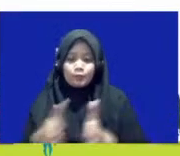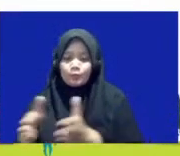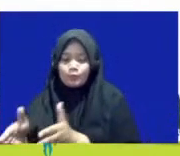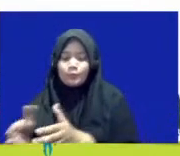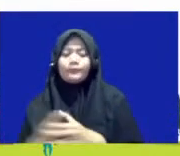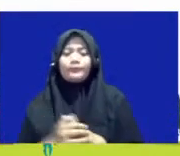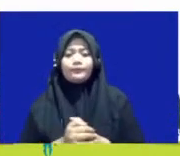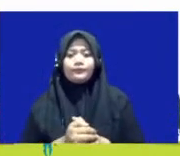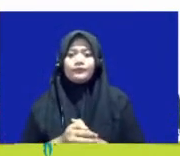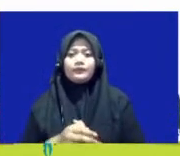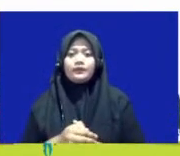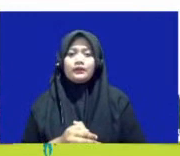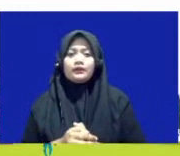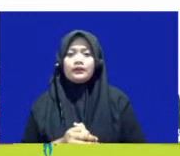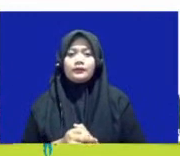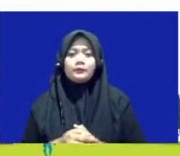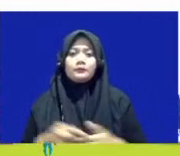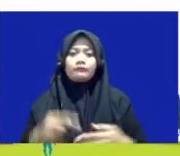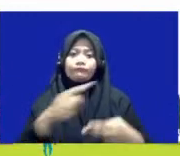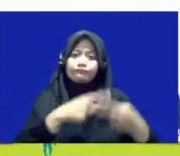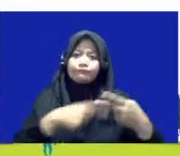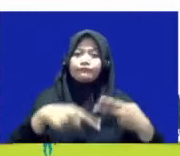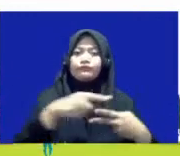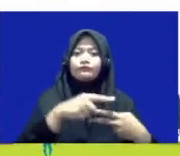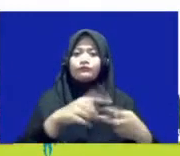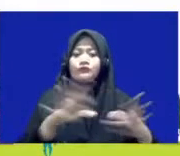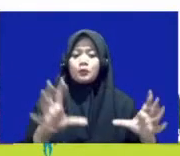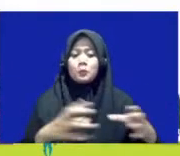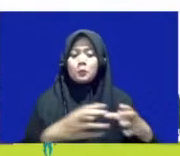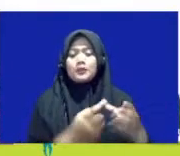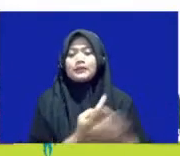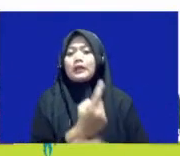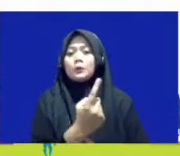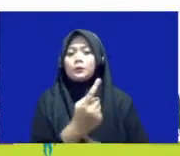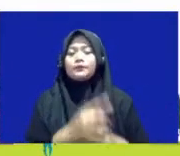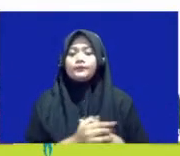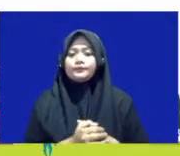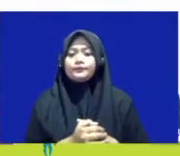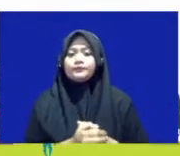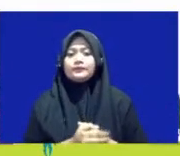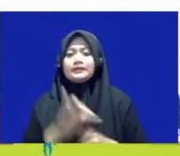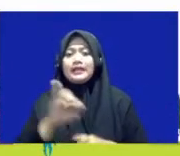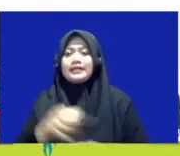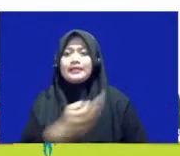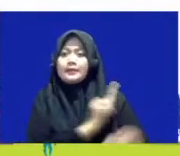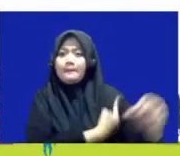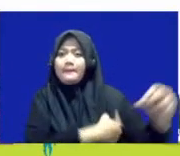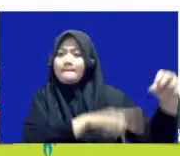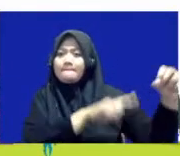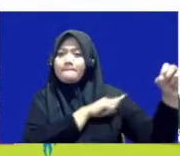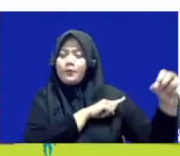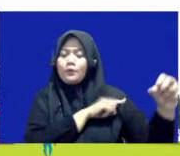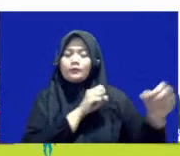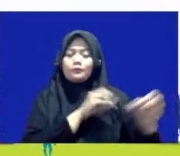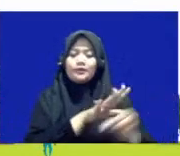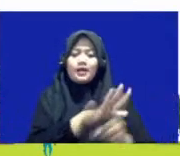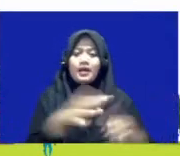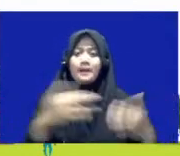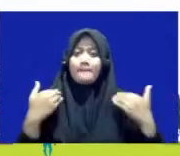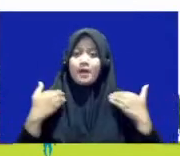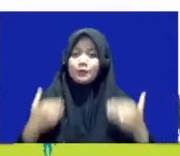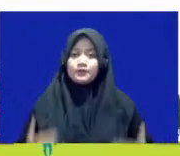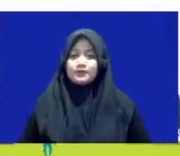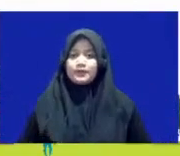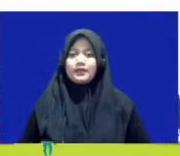Kedua itu dirangkaikan jadi satu, sehingga kemampuan sumber daya manusia dari Tagana dan